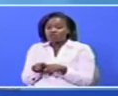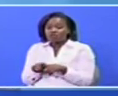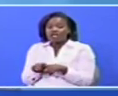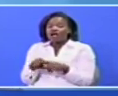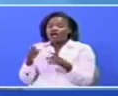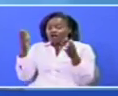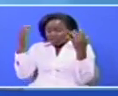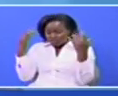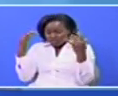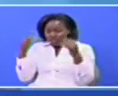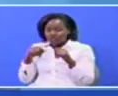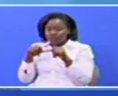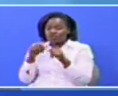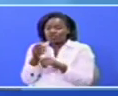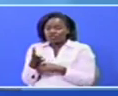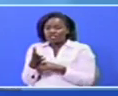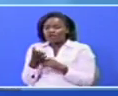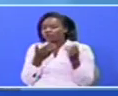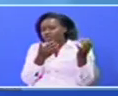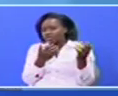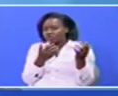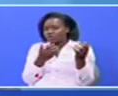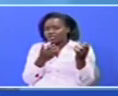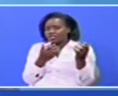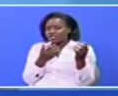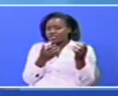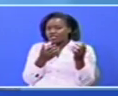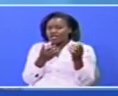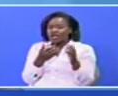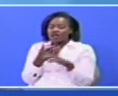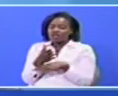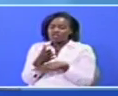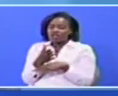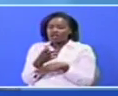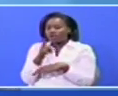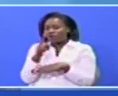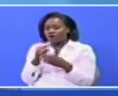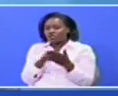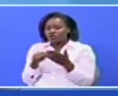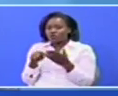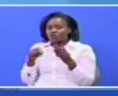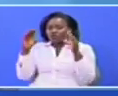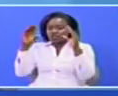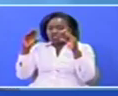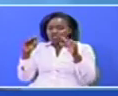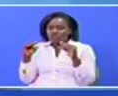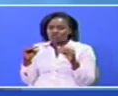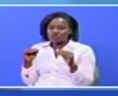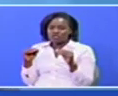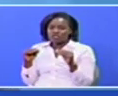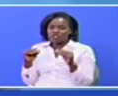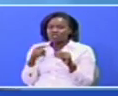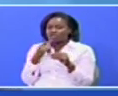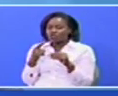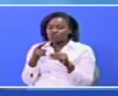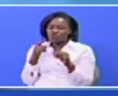ipo na tazamia kuwa katika kipindi cha wiki moja hivi. Mm-hmm. Kuna mvua pia ambayo itanyesha. Kwa hivyo tusiwe